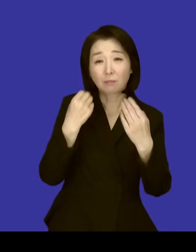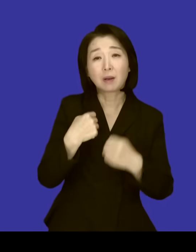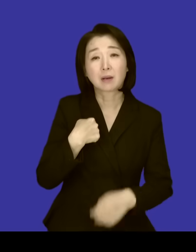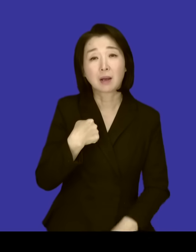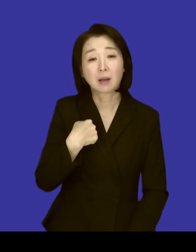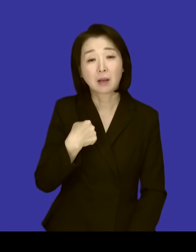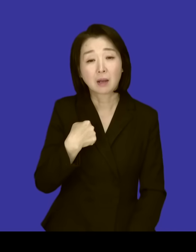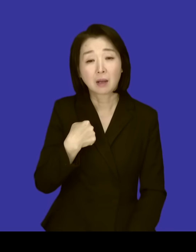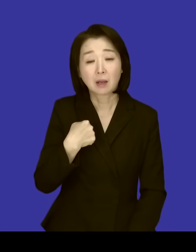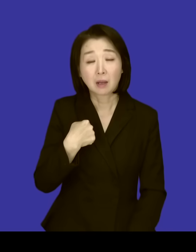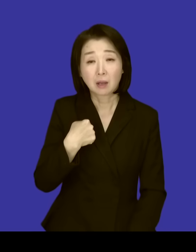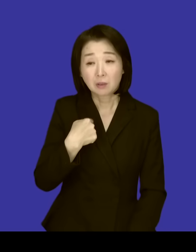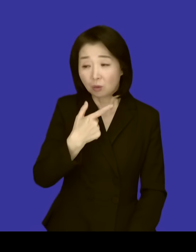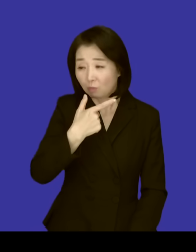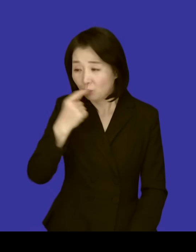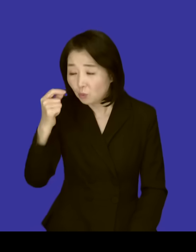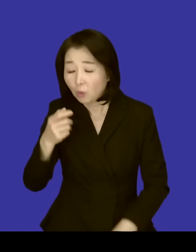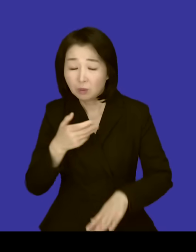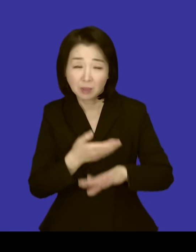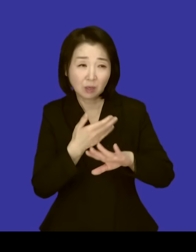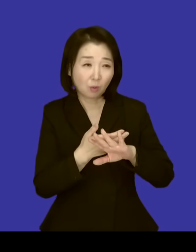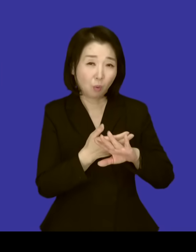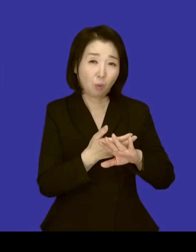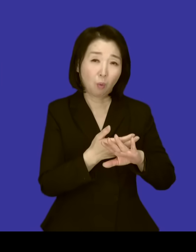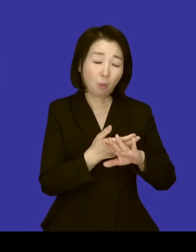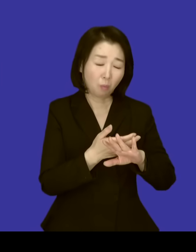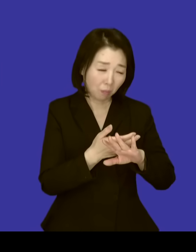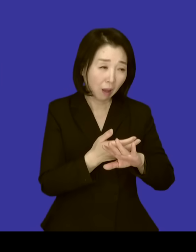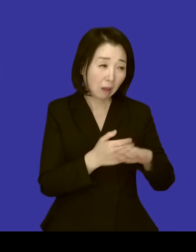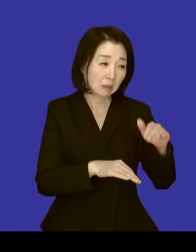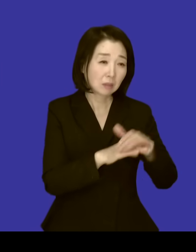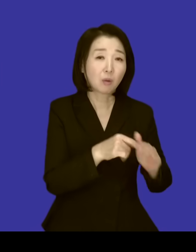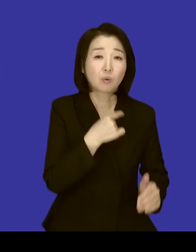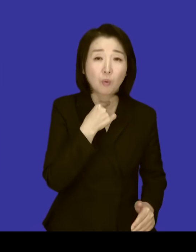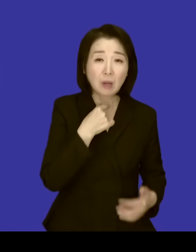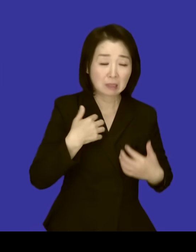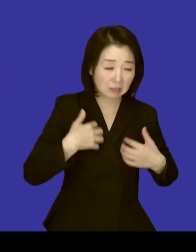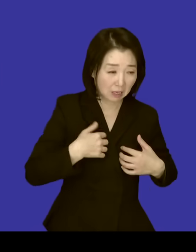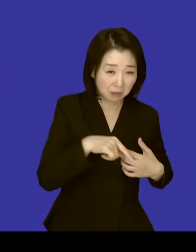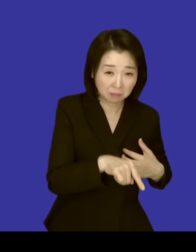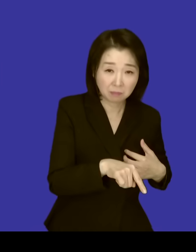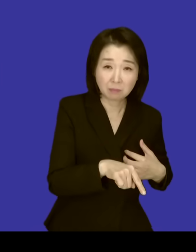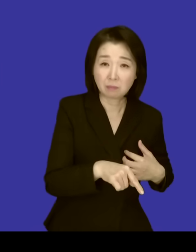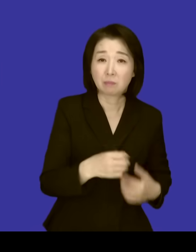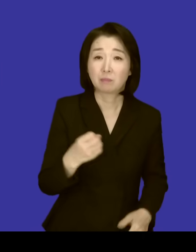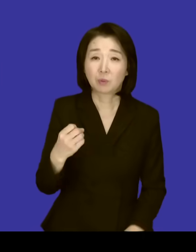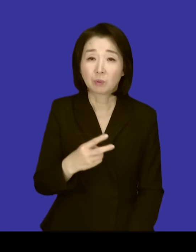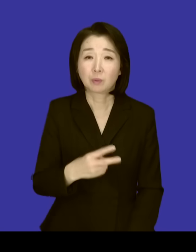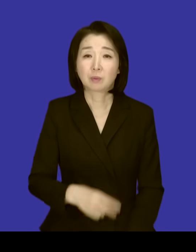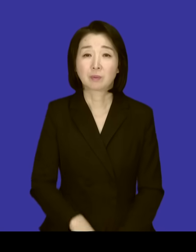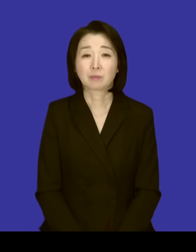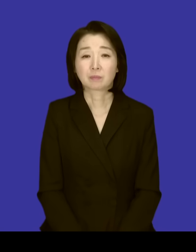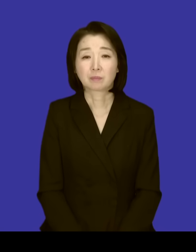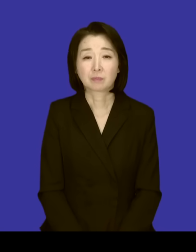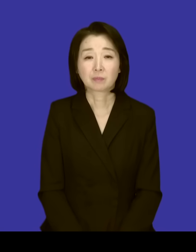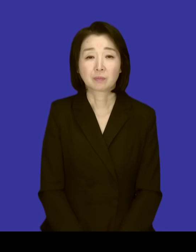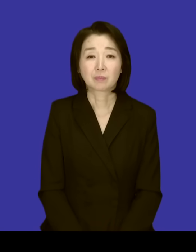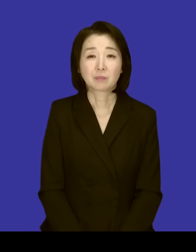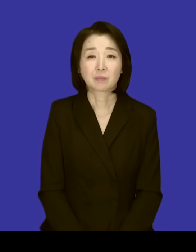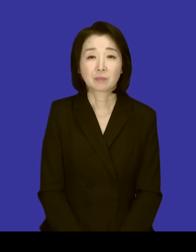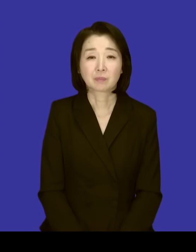그거를 좀 다른 걸로 채우려고 했던 것 같아요. 예를 들면 게임 같은 거요? 예, 게임도 그렇고 좀